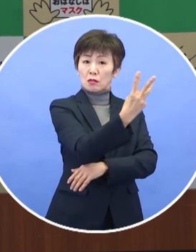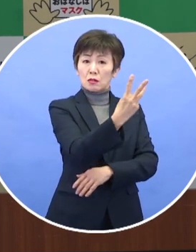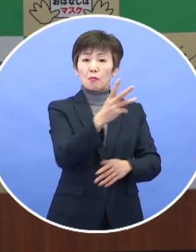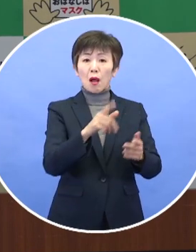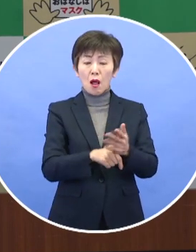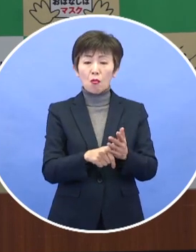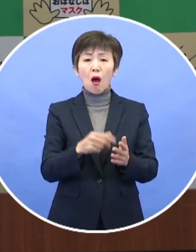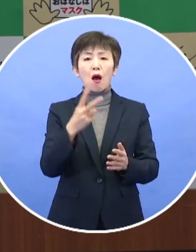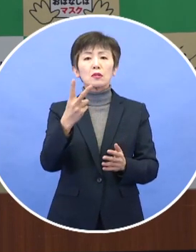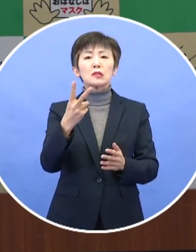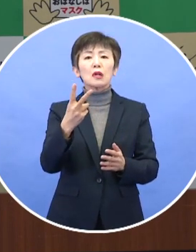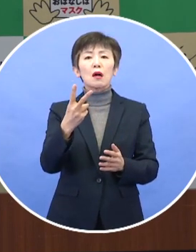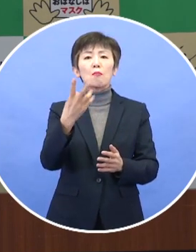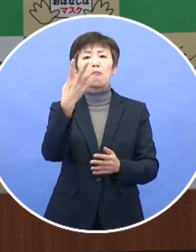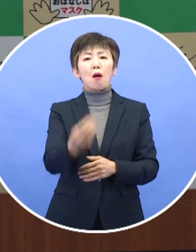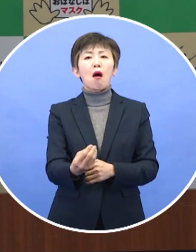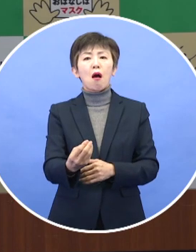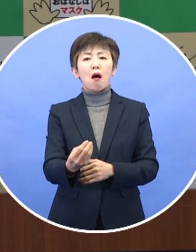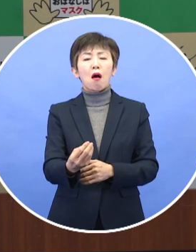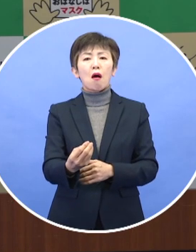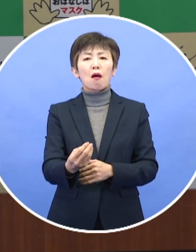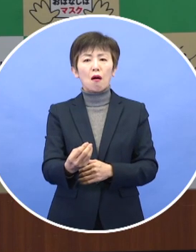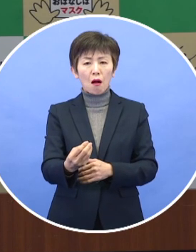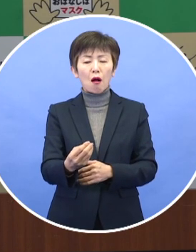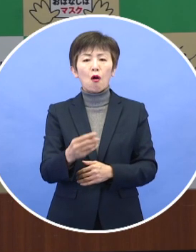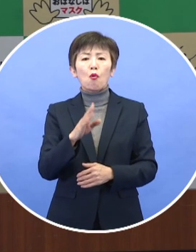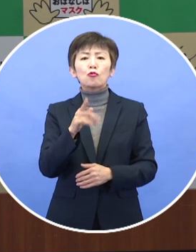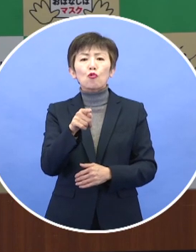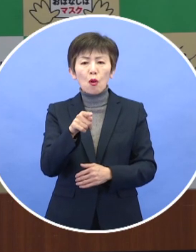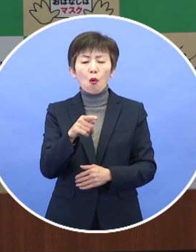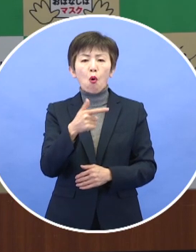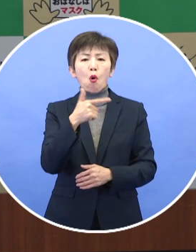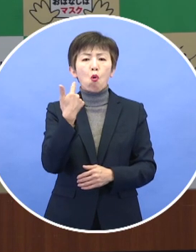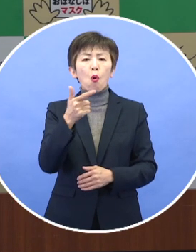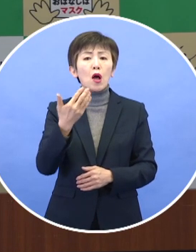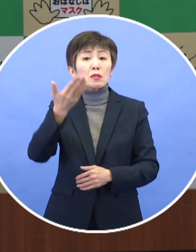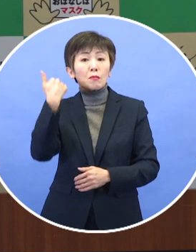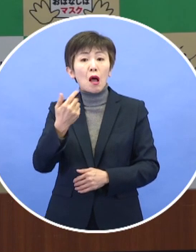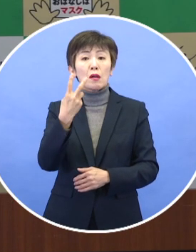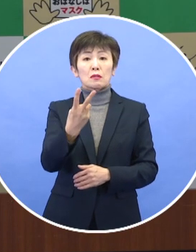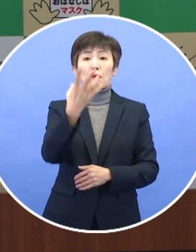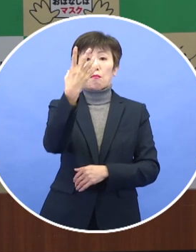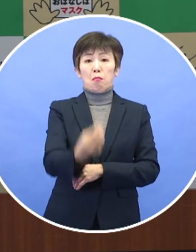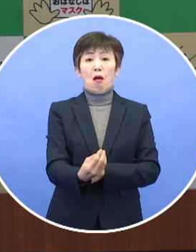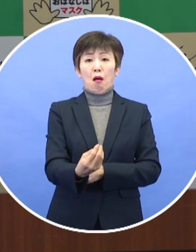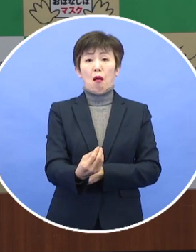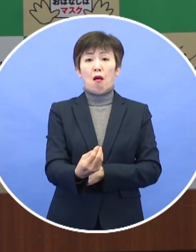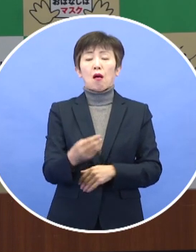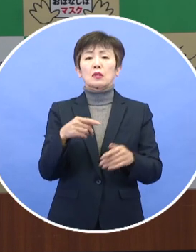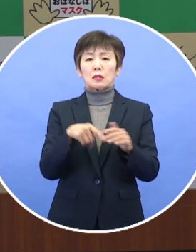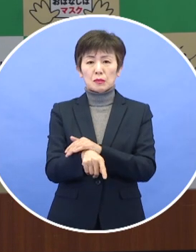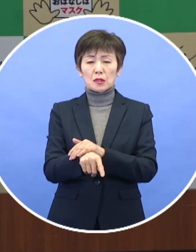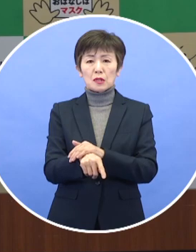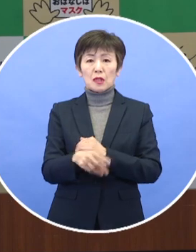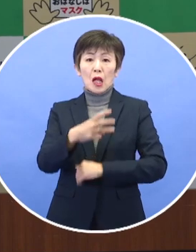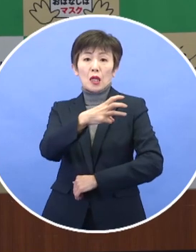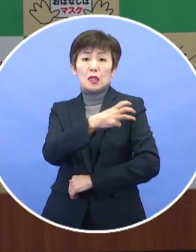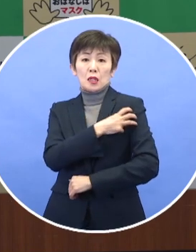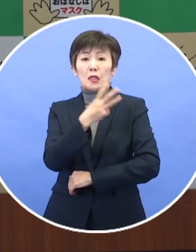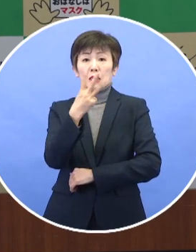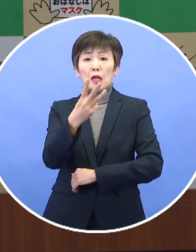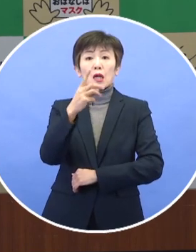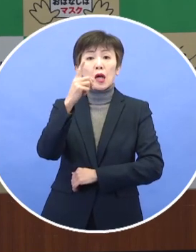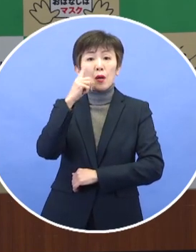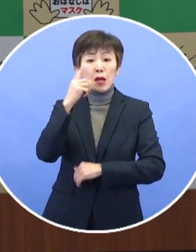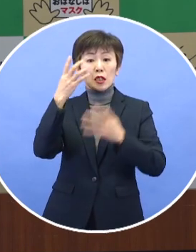回接種で6ヶ月ぐらい経っている方ということになっておりまして、3回目接種を行った方で今重症化している人はいない、まあ、こういう状況